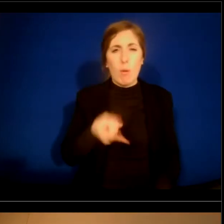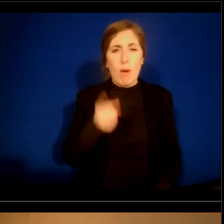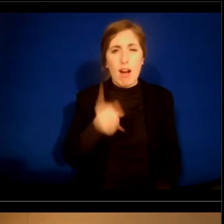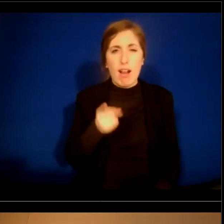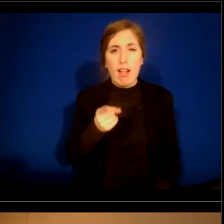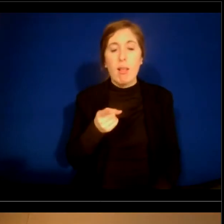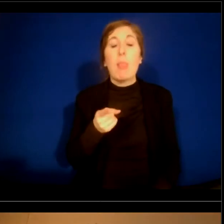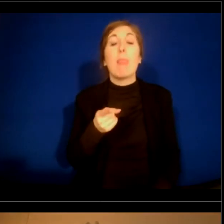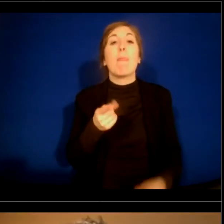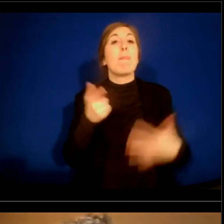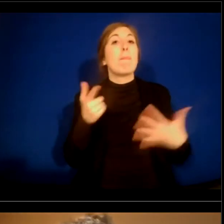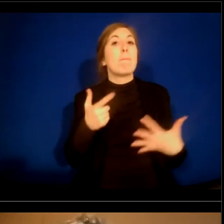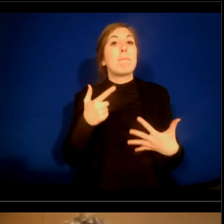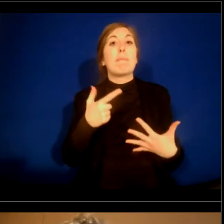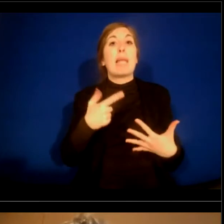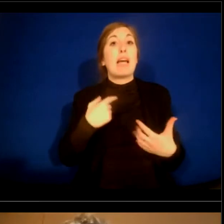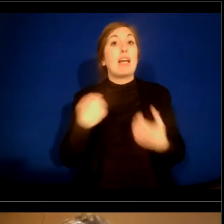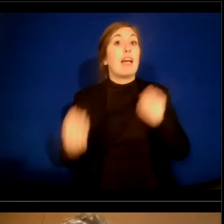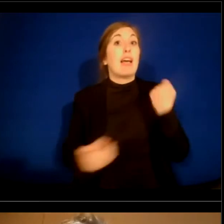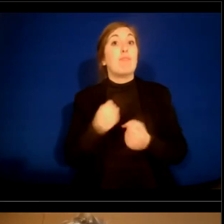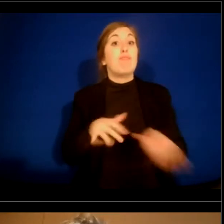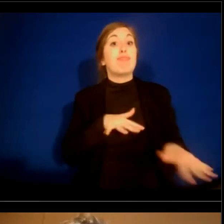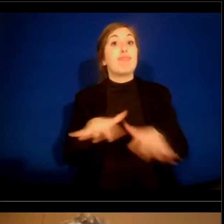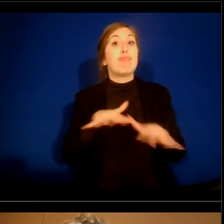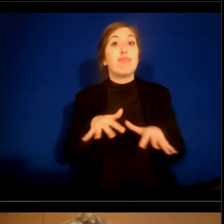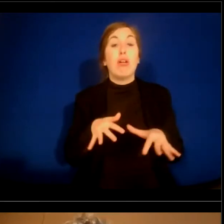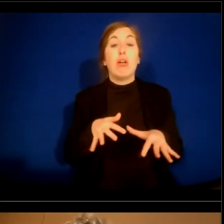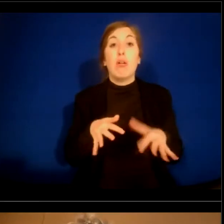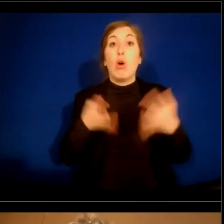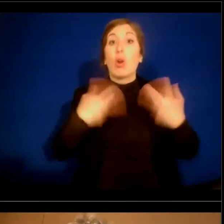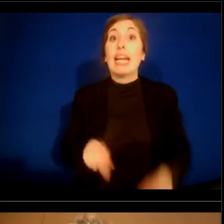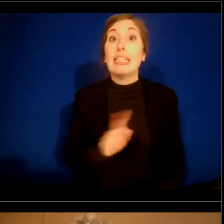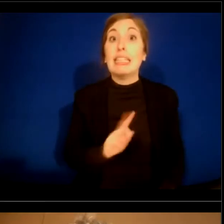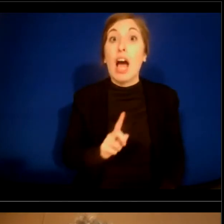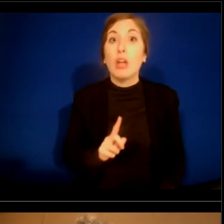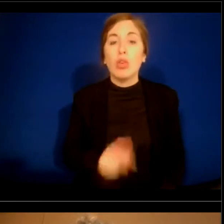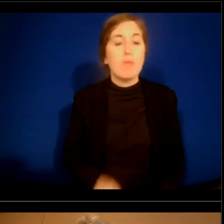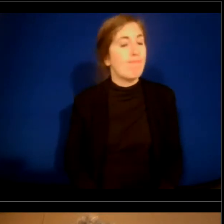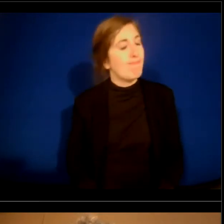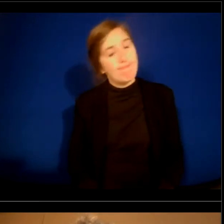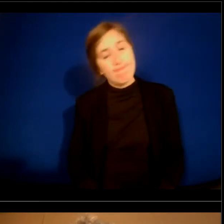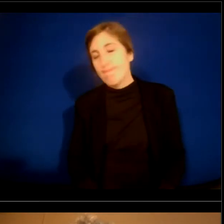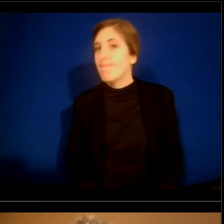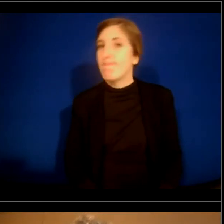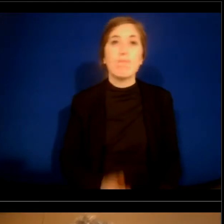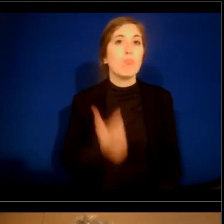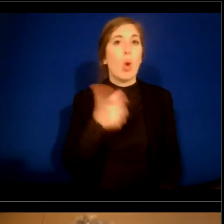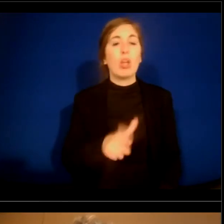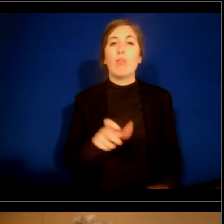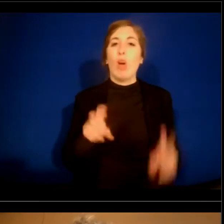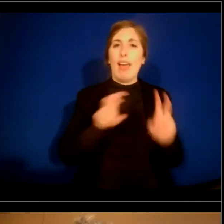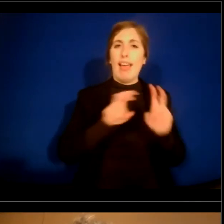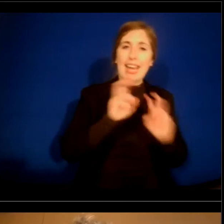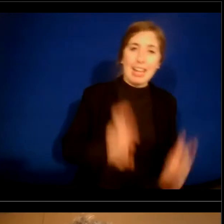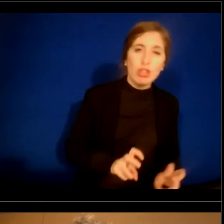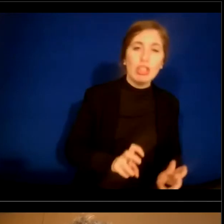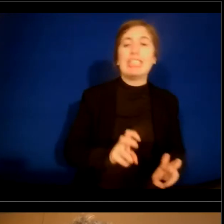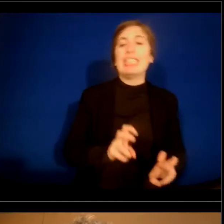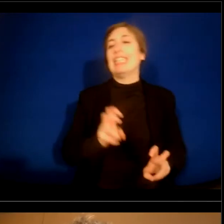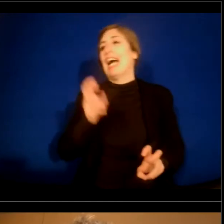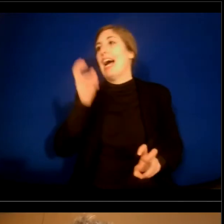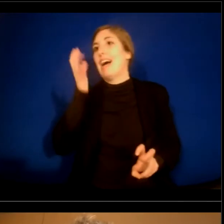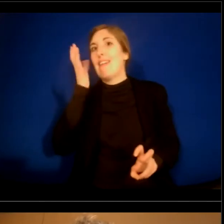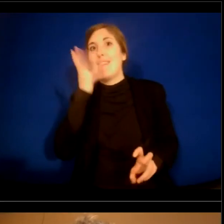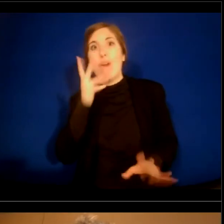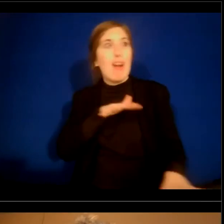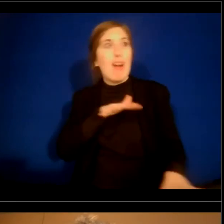agire in maniera poco organizzata, perché nonostante, diciamo, l'energia, la buona volontà e le migliori intenzioni che si possono